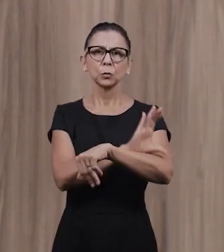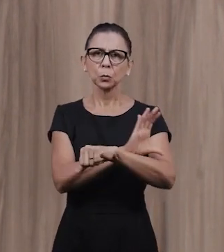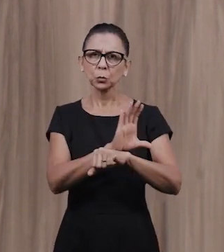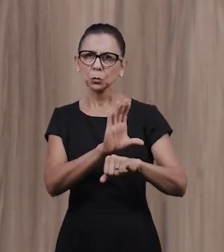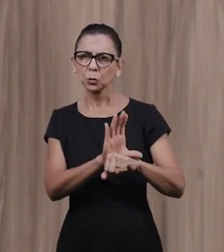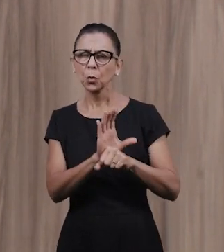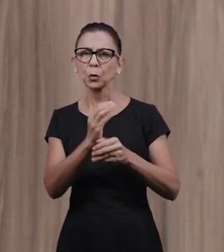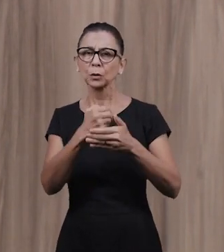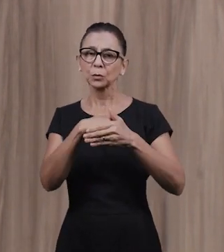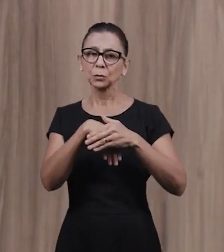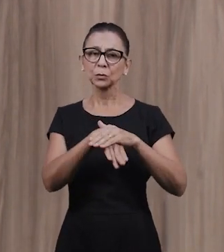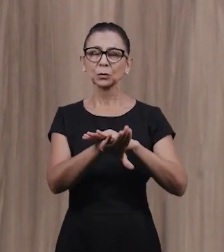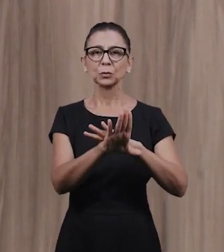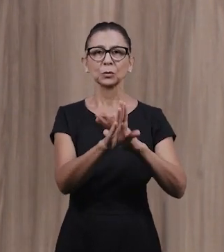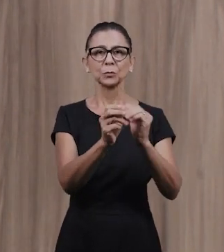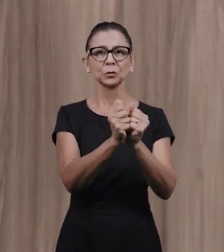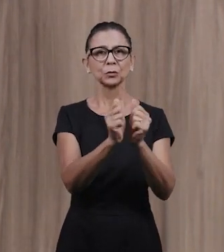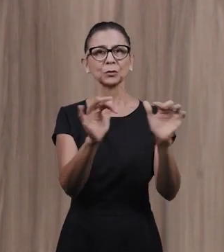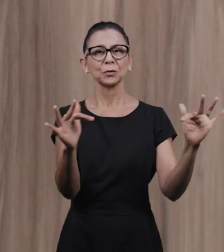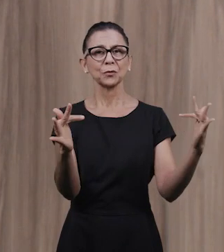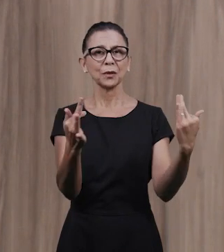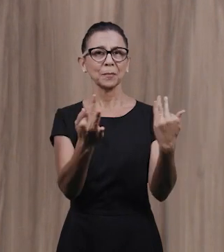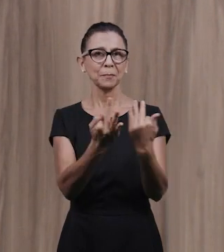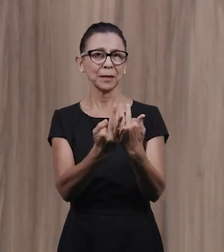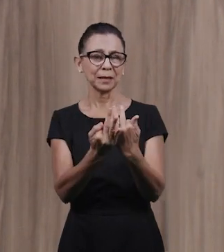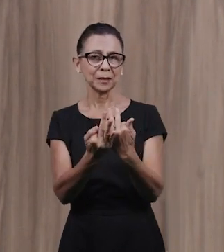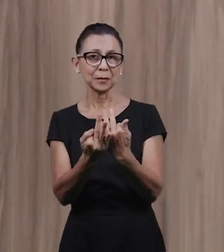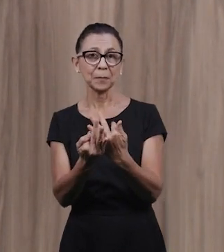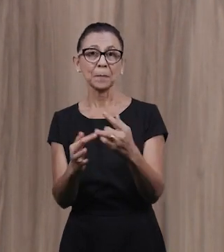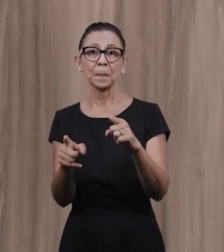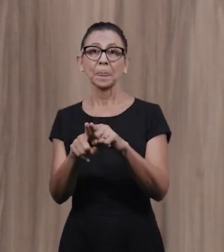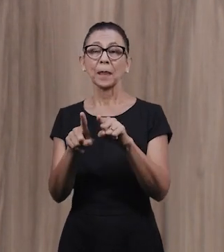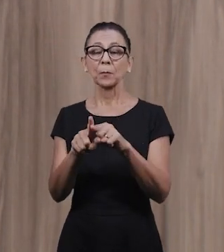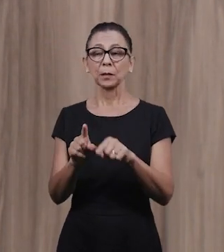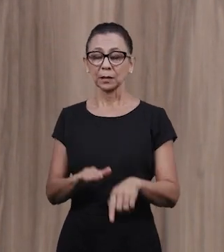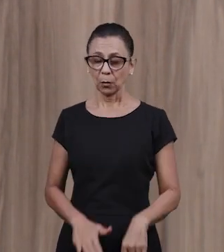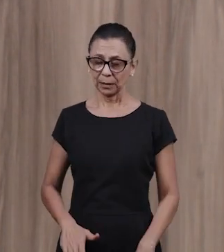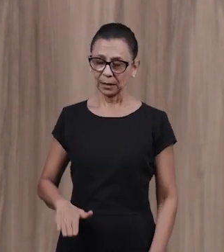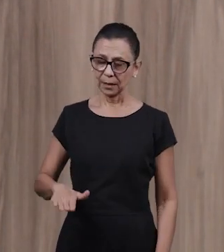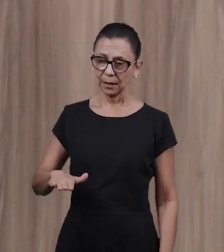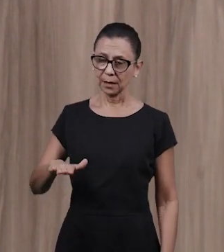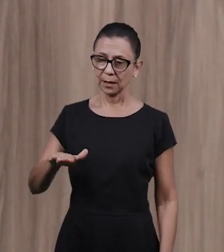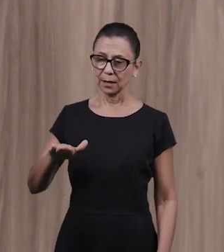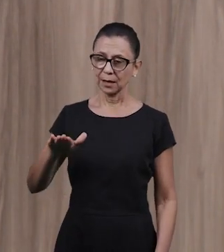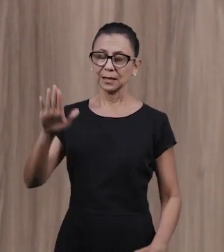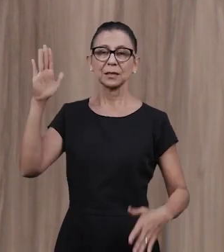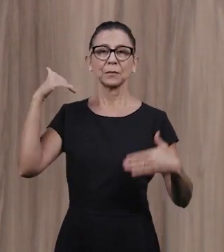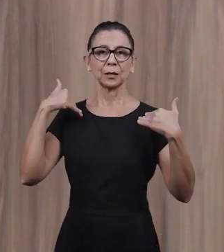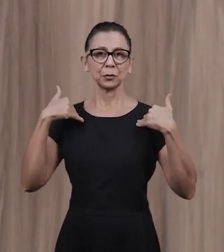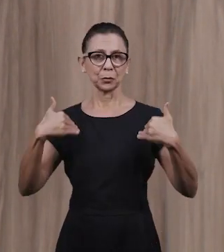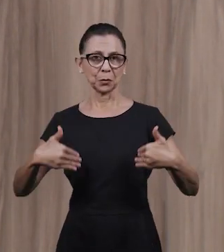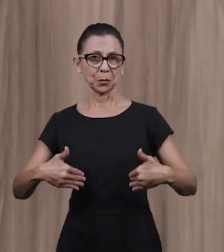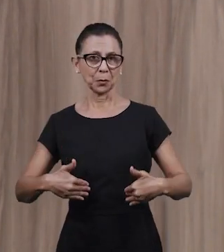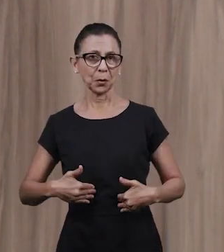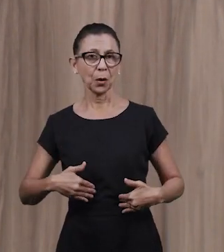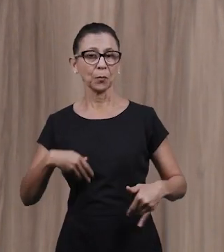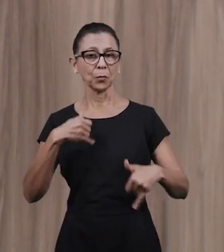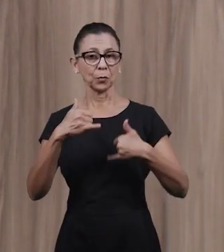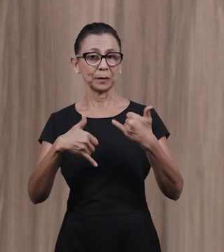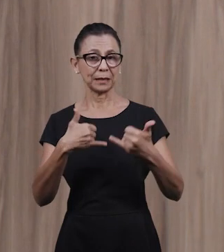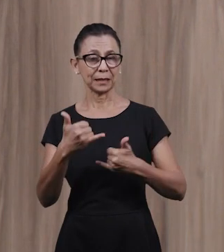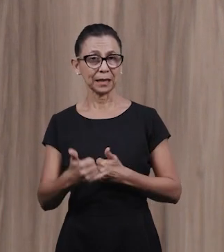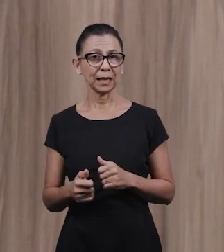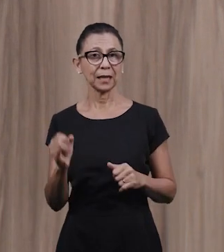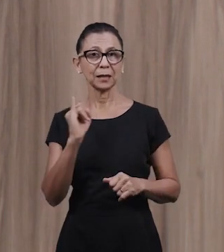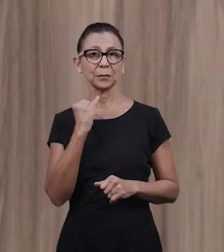l'appropriation de la culture et des habitudes de la famille. Par rapport au développement physique, le jeu contribue pour le